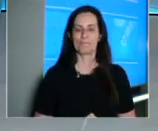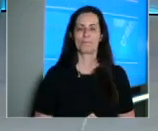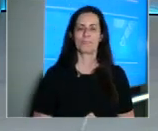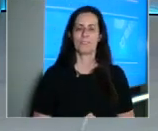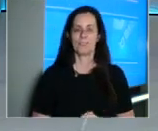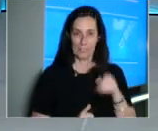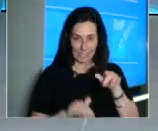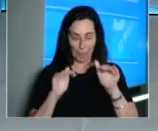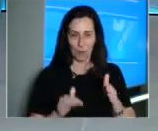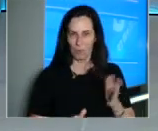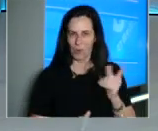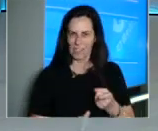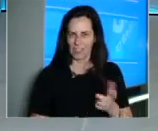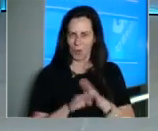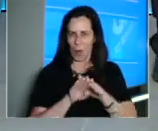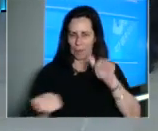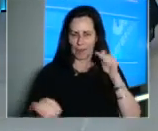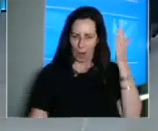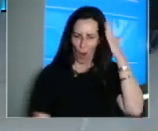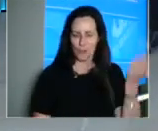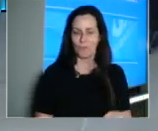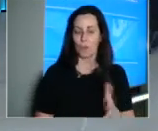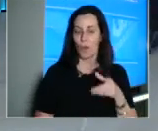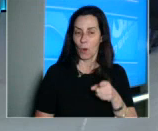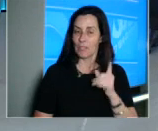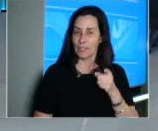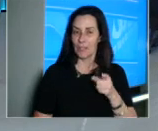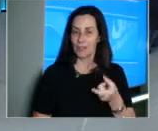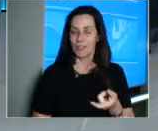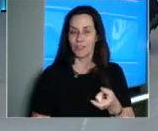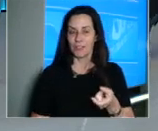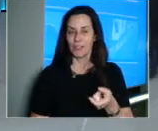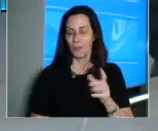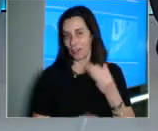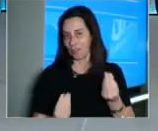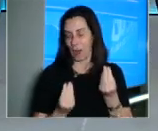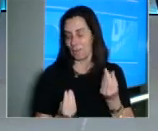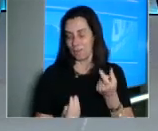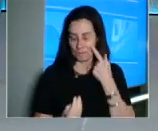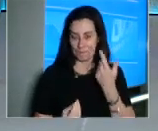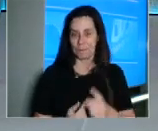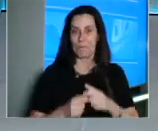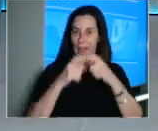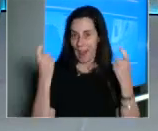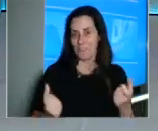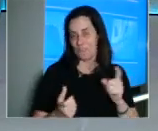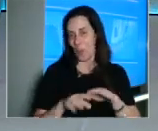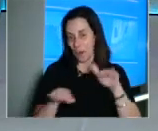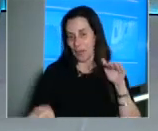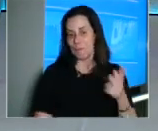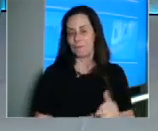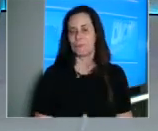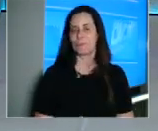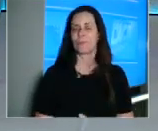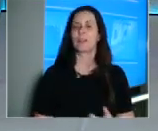לזה הברכות? מה הוא צריך את כל הפקקים האלה? למרות שאולי הוא צריך את המשקפיים של נתניהו, ואז הוא יראה מחלפים ולא פקקים.